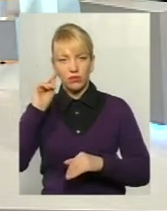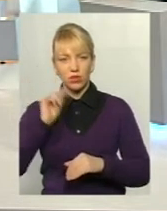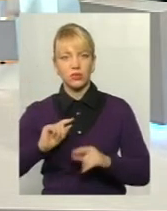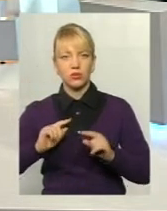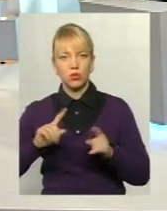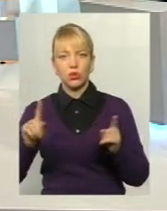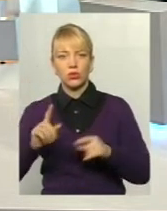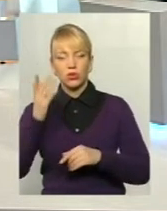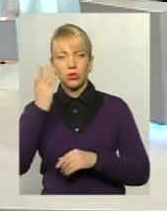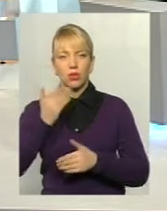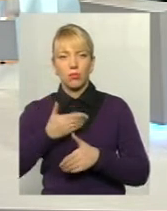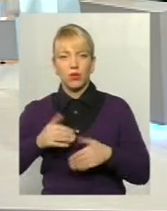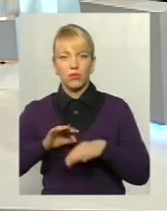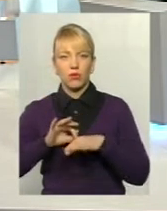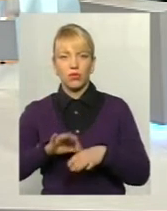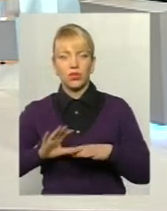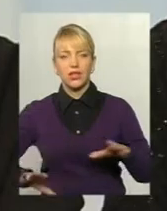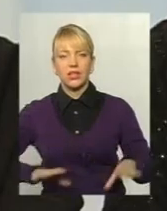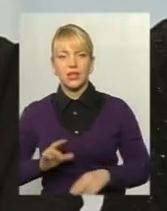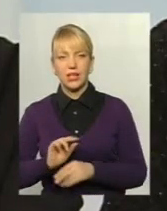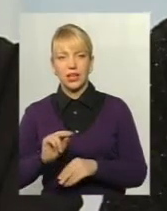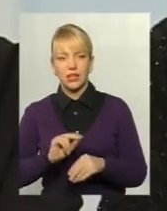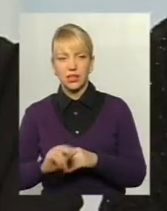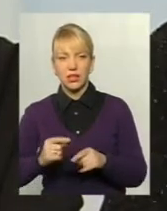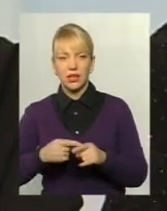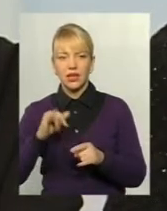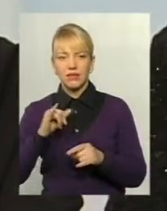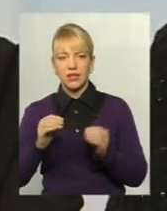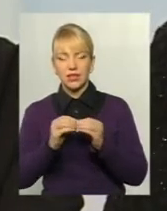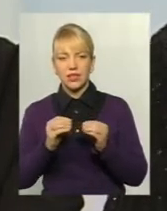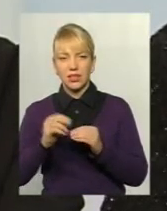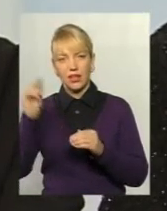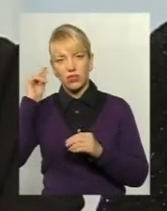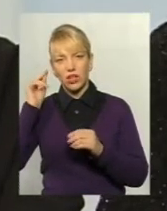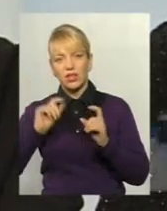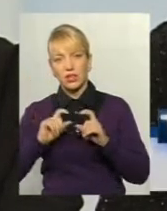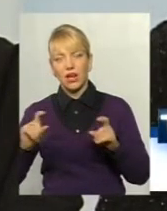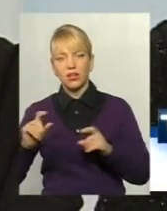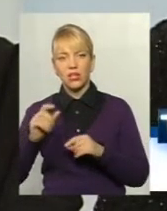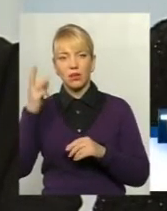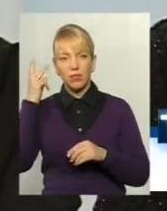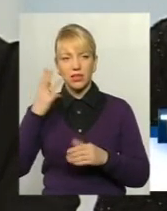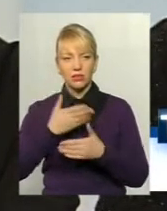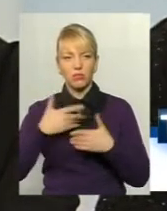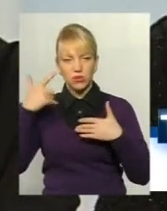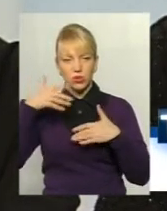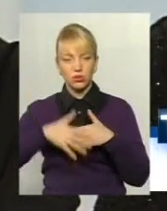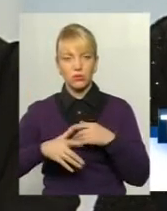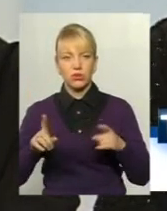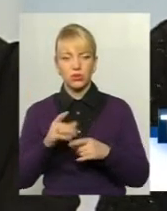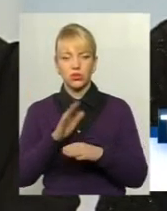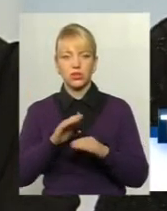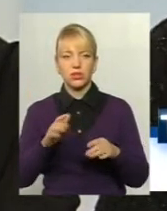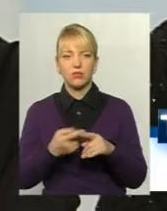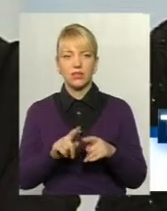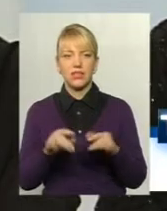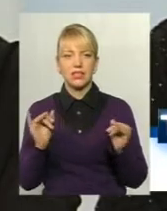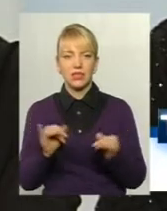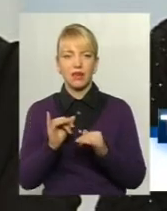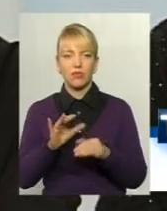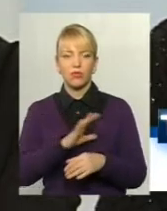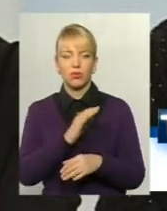що коли ми проводили тренінги в понад 60 навчальних закладах Хмельниччини, ми зрозуміли, що їм це цікаво.